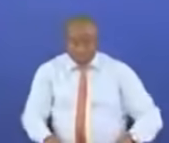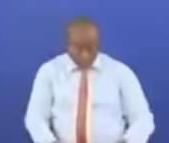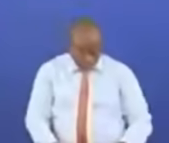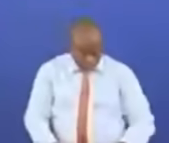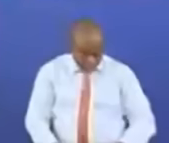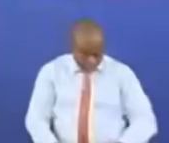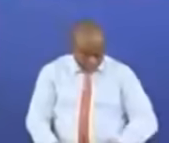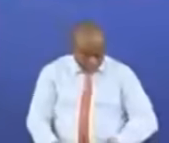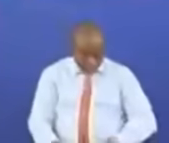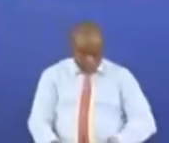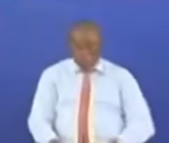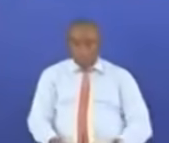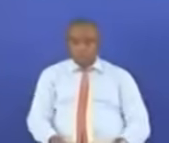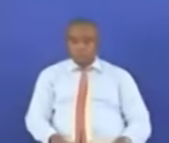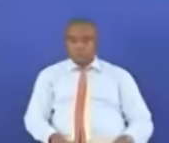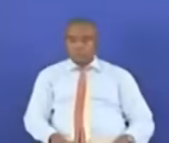waandikie.